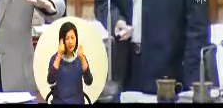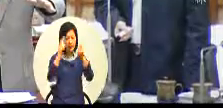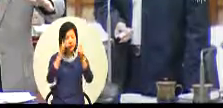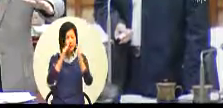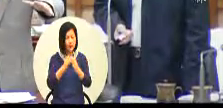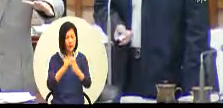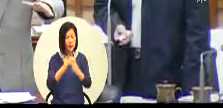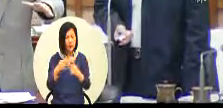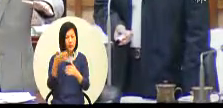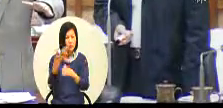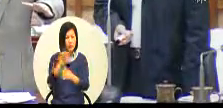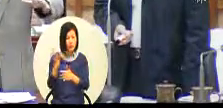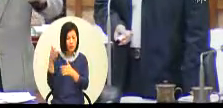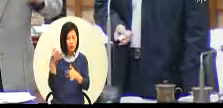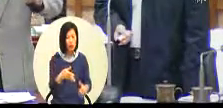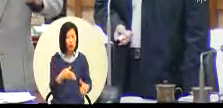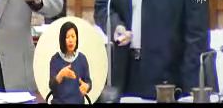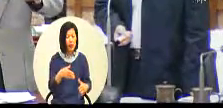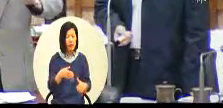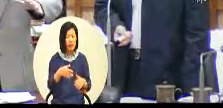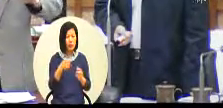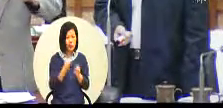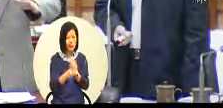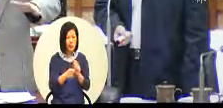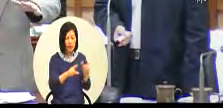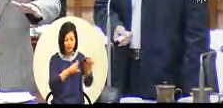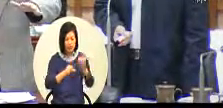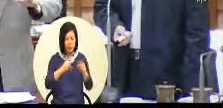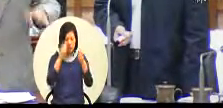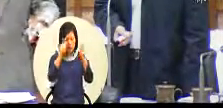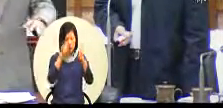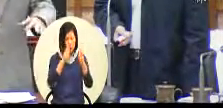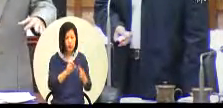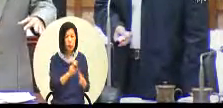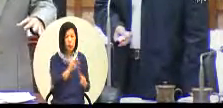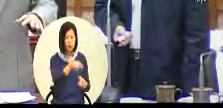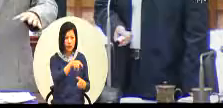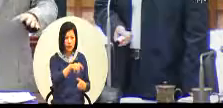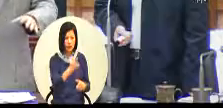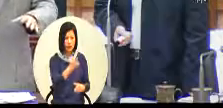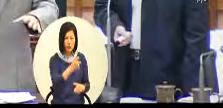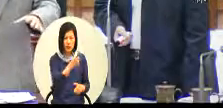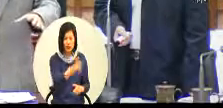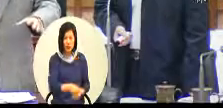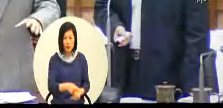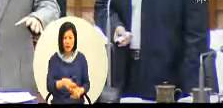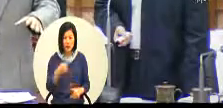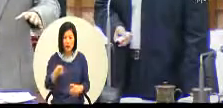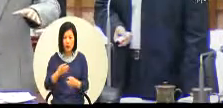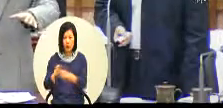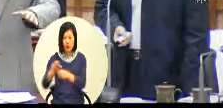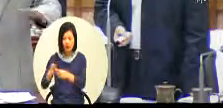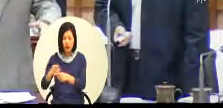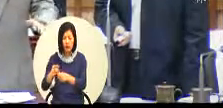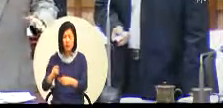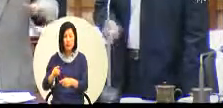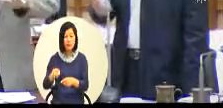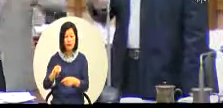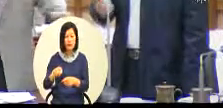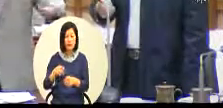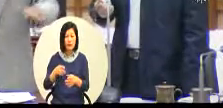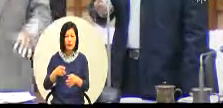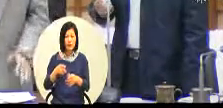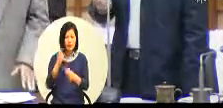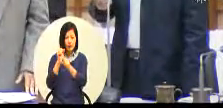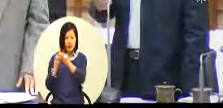的遗产赠与税，如果这边收20亿，我们就分10亿；在台中市收30亿，那就分15亿，